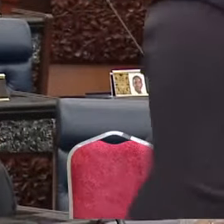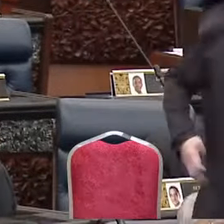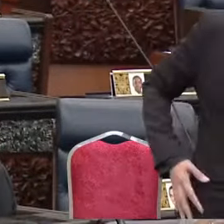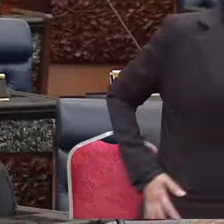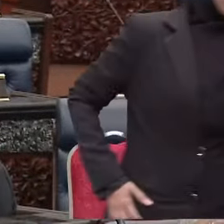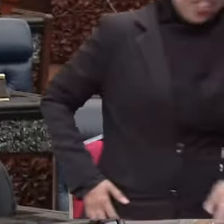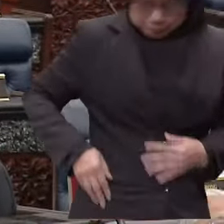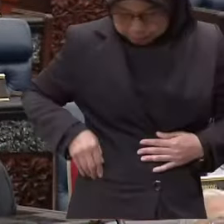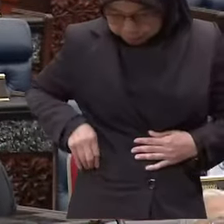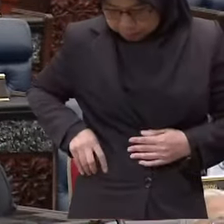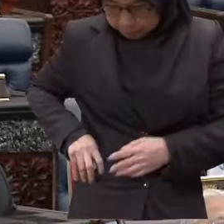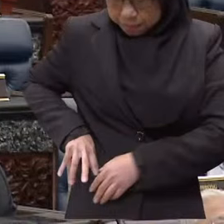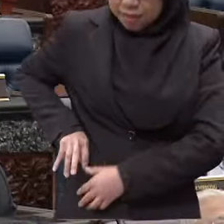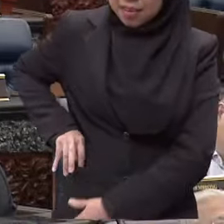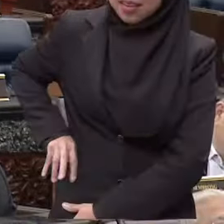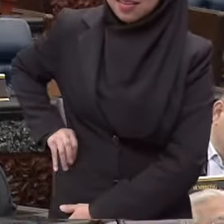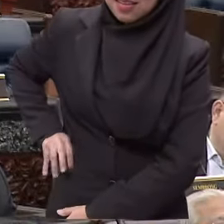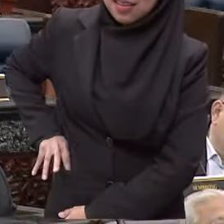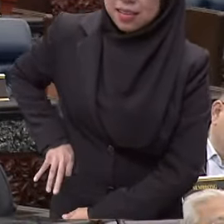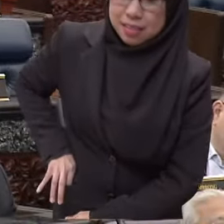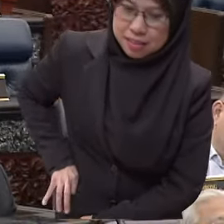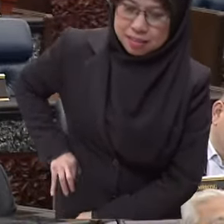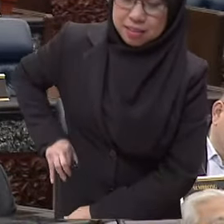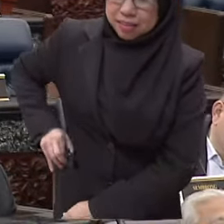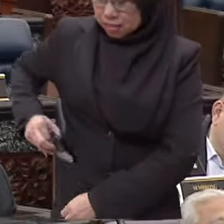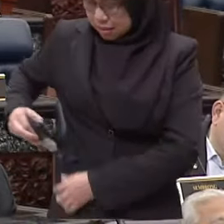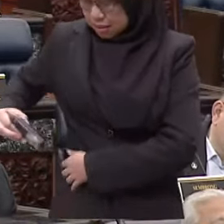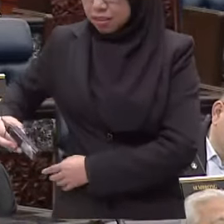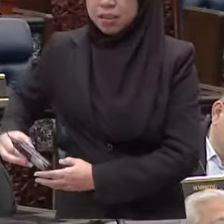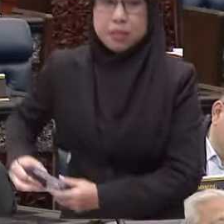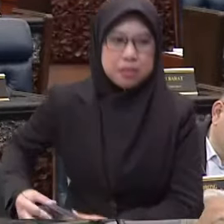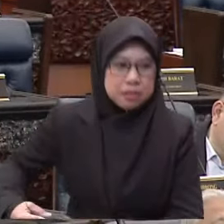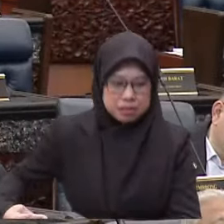direct yang leh Bany kepada kumpulan B4